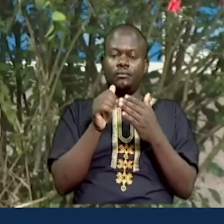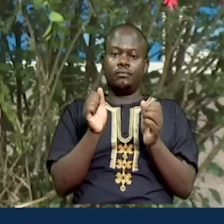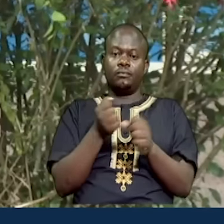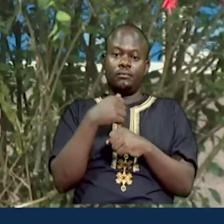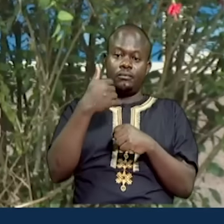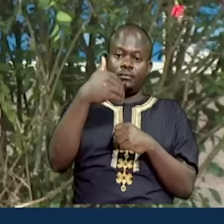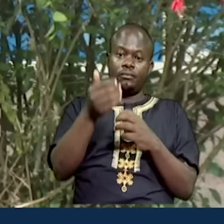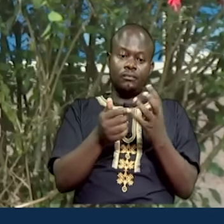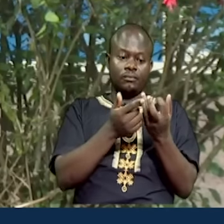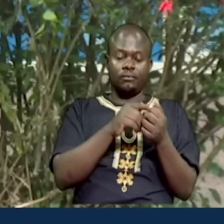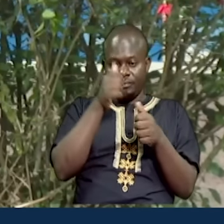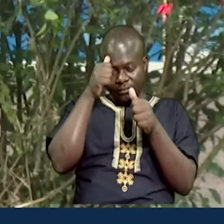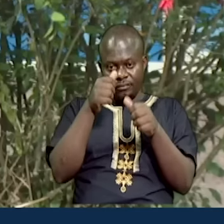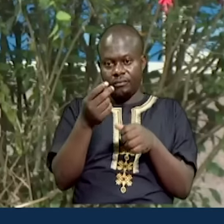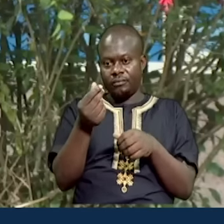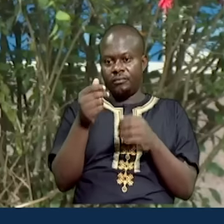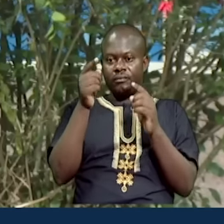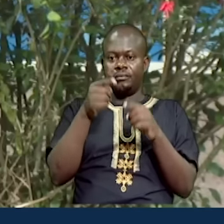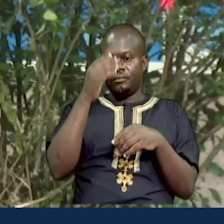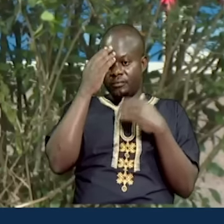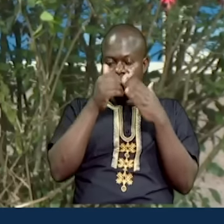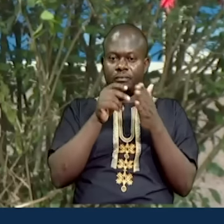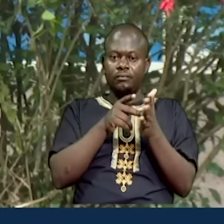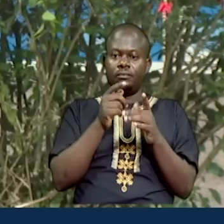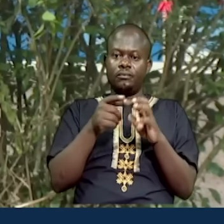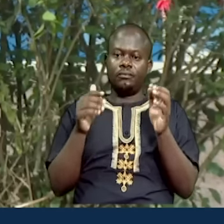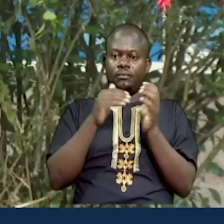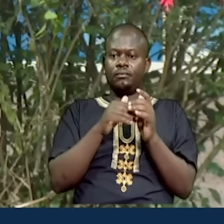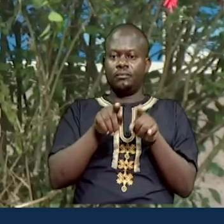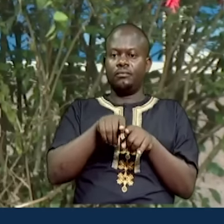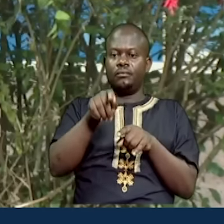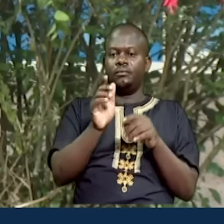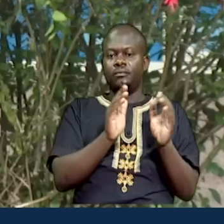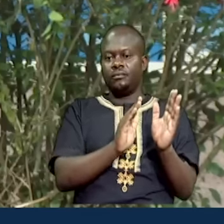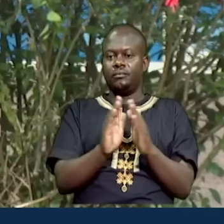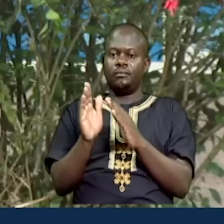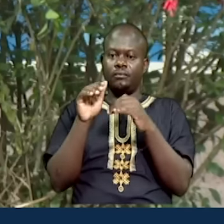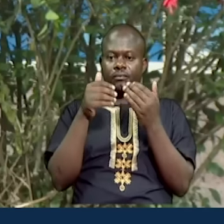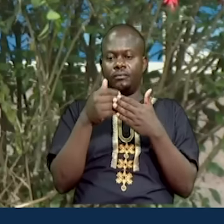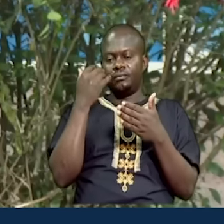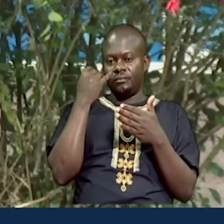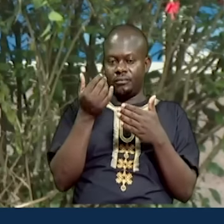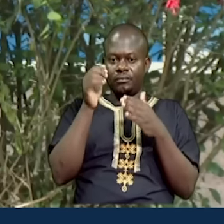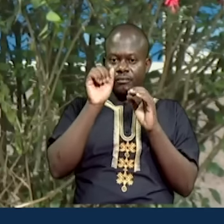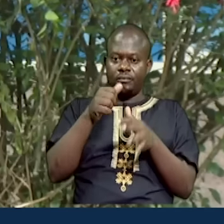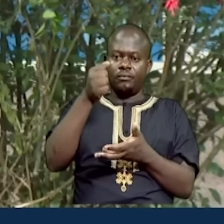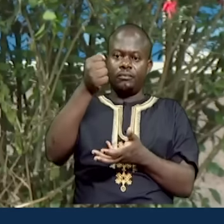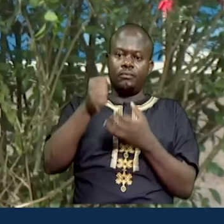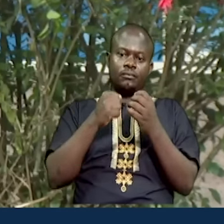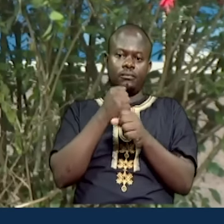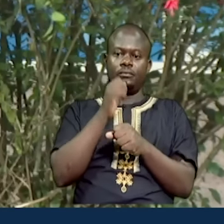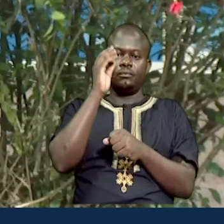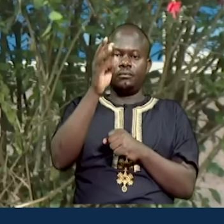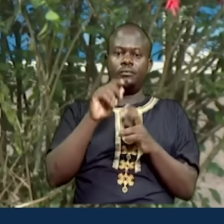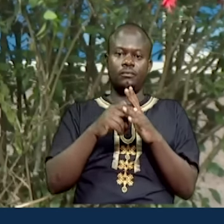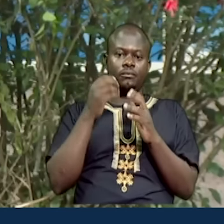tugenda tubabarira dukurikije amafaranga abonetse kugira ngo tubishyure ariko nabo turateganya ko bishobotse mu ngengo y'imari y'umwaka utaha tuzatangira mu